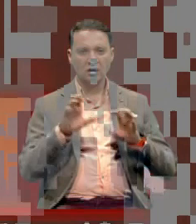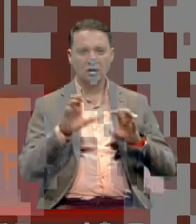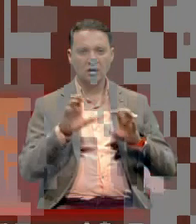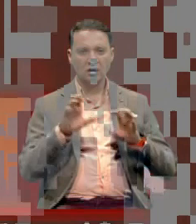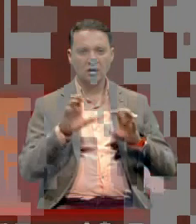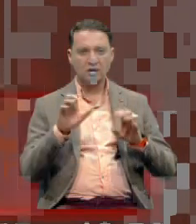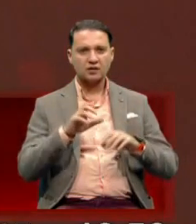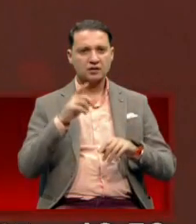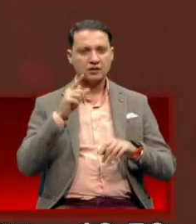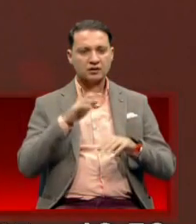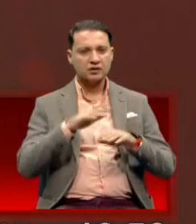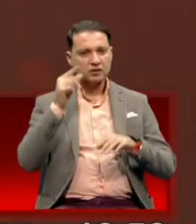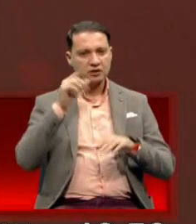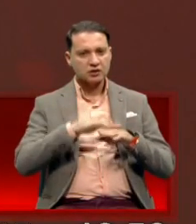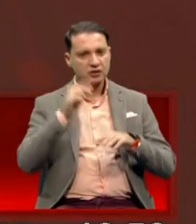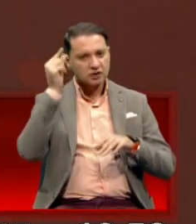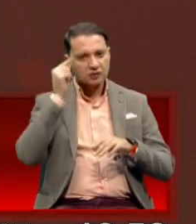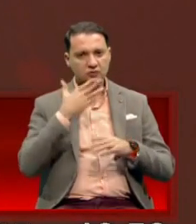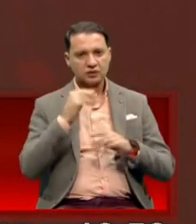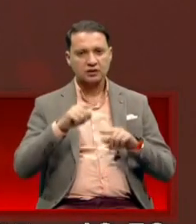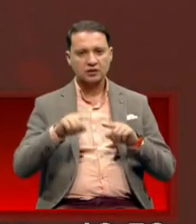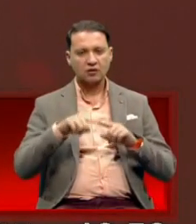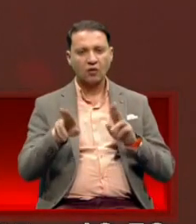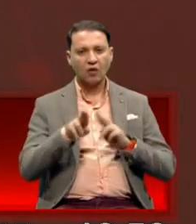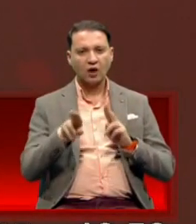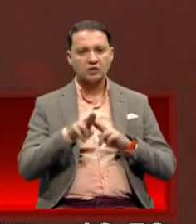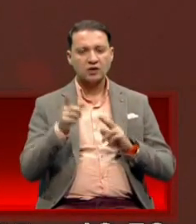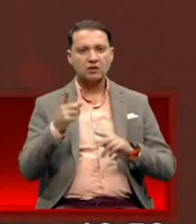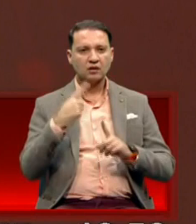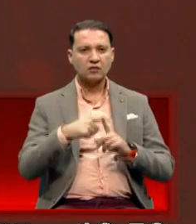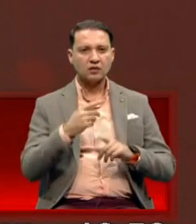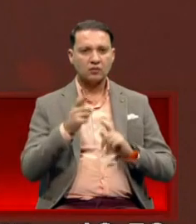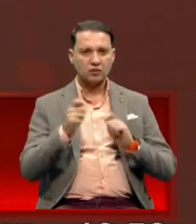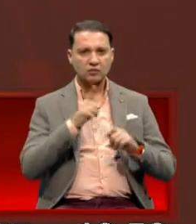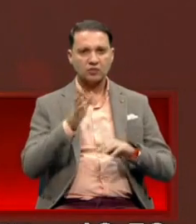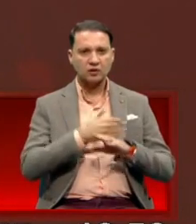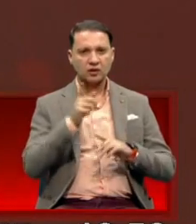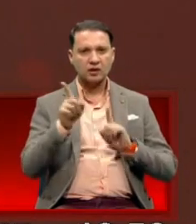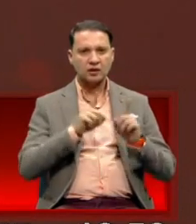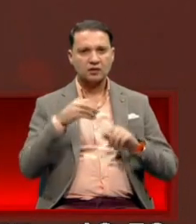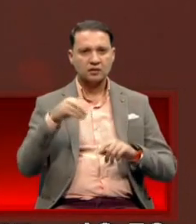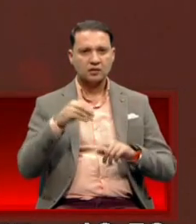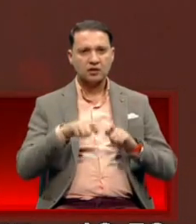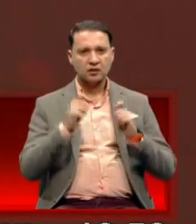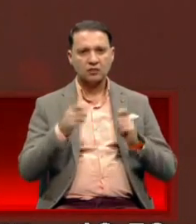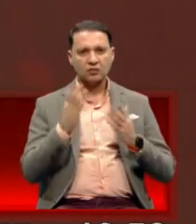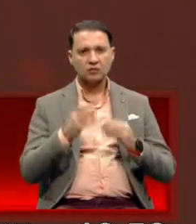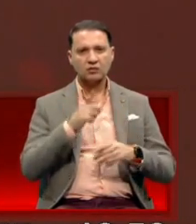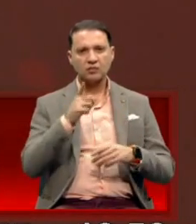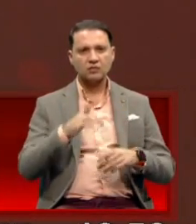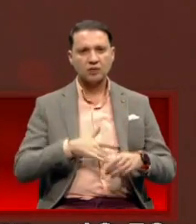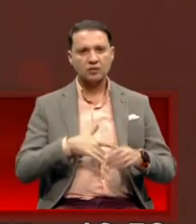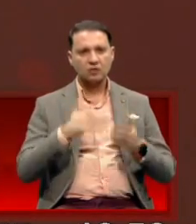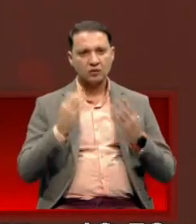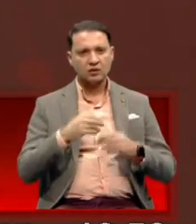Ağrıları, cilt ve saç güzelliği hatta tırnaklar için kolajen takviyeleri kullanılıyor. Bu ürünler internette satış rekorları kırıyor.